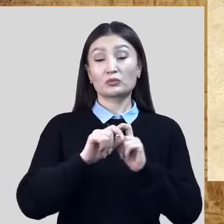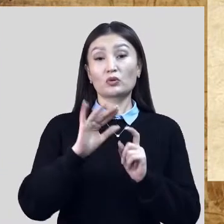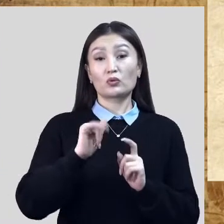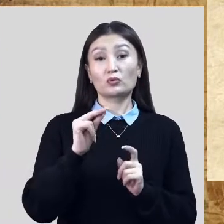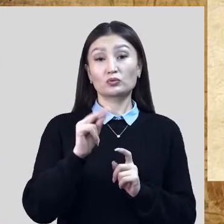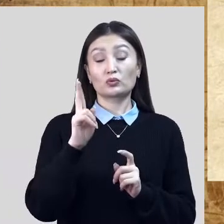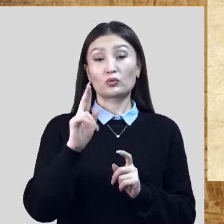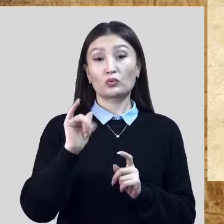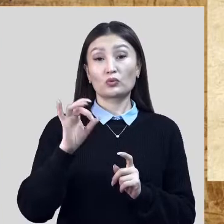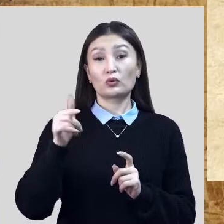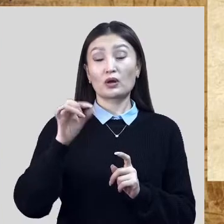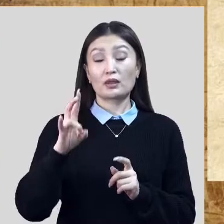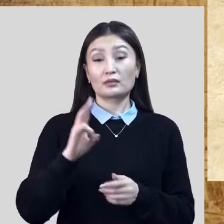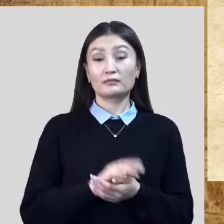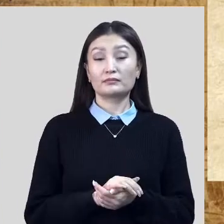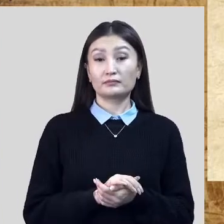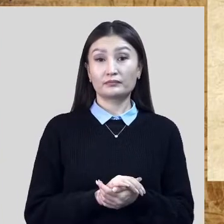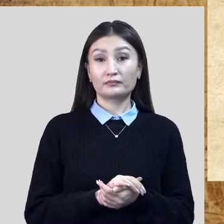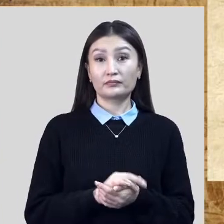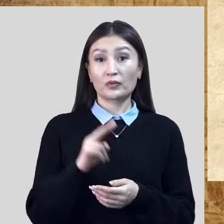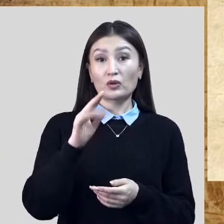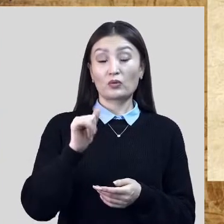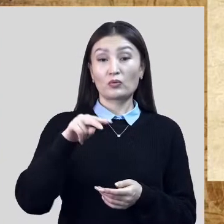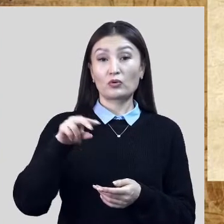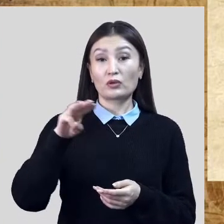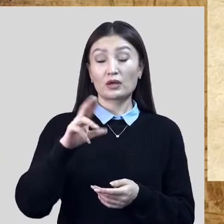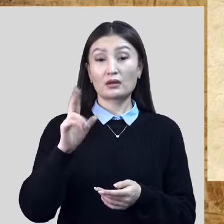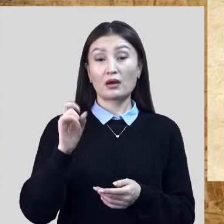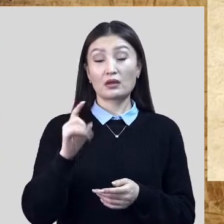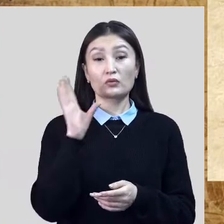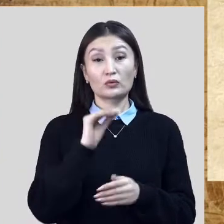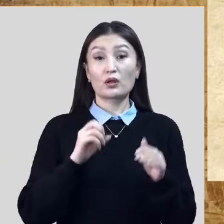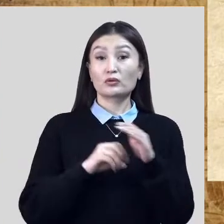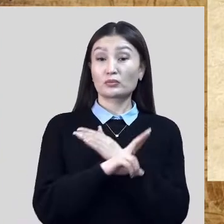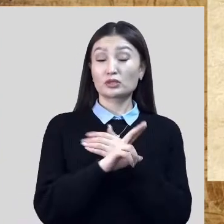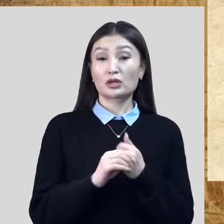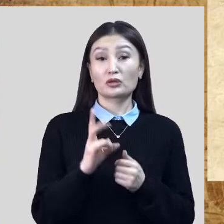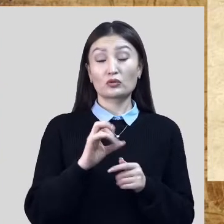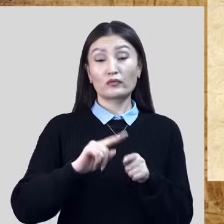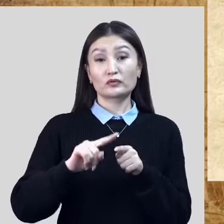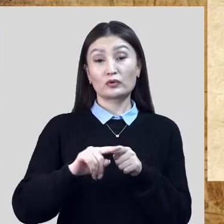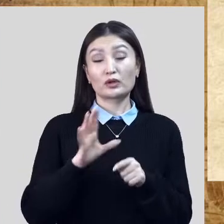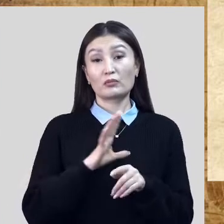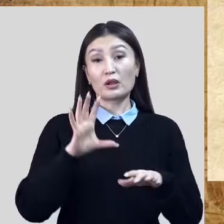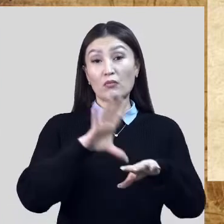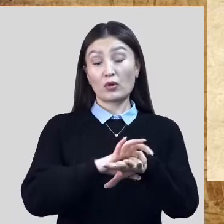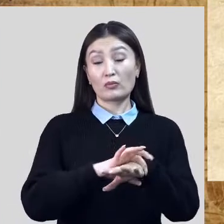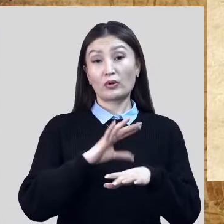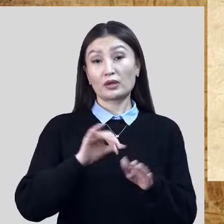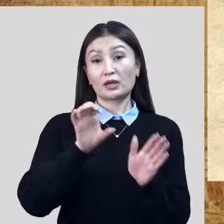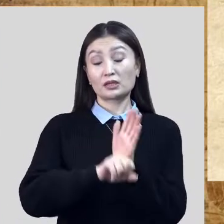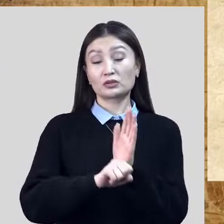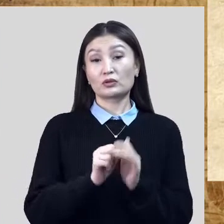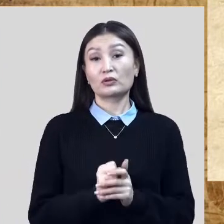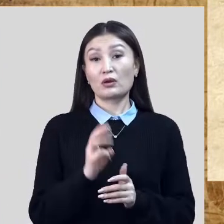Скобелев овладел крепостью. Пулатхану удалось бежать, но вскоре он был пойман и